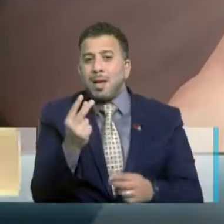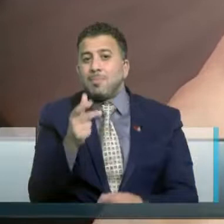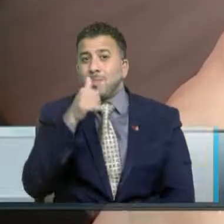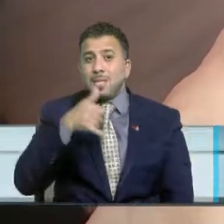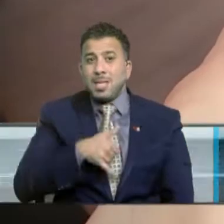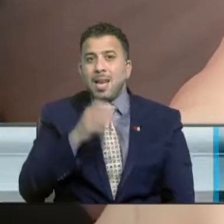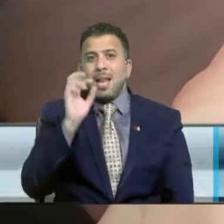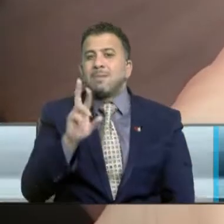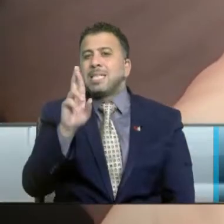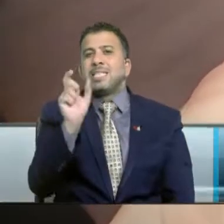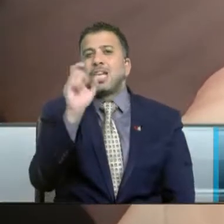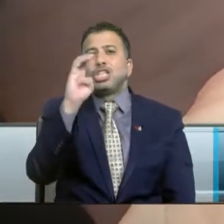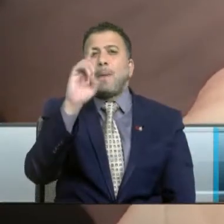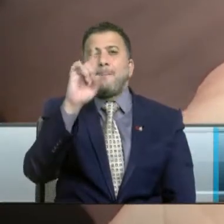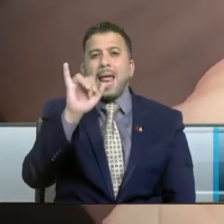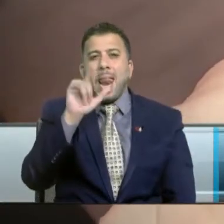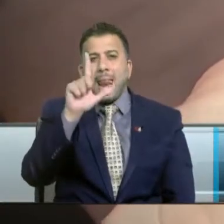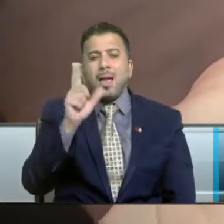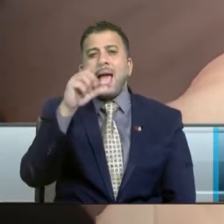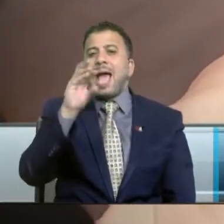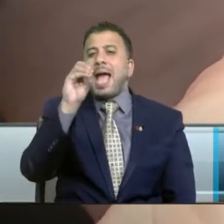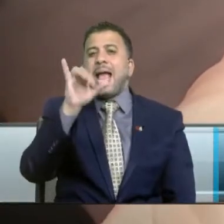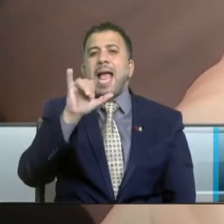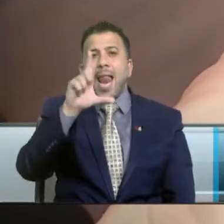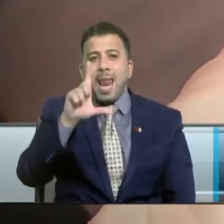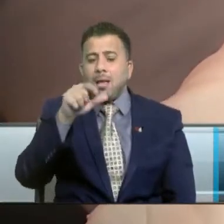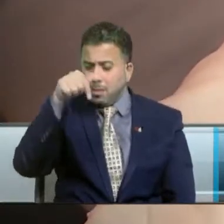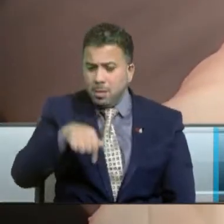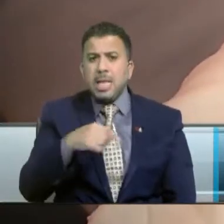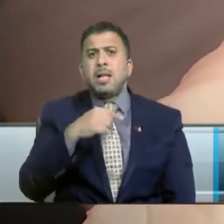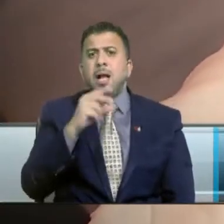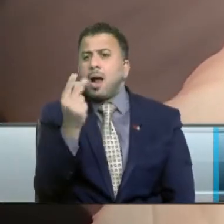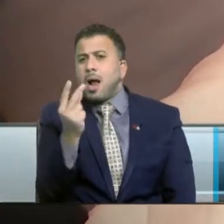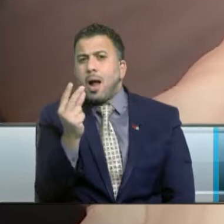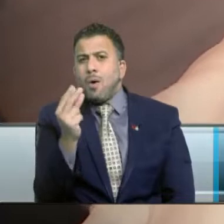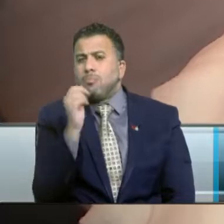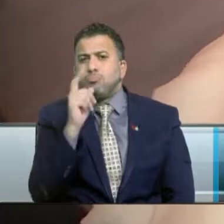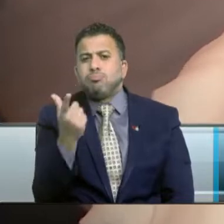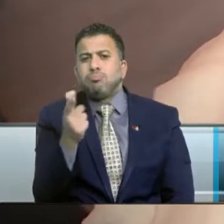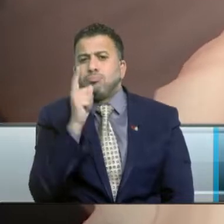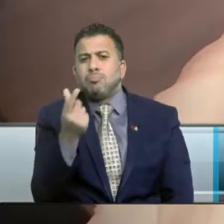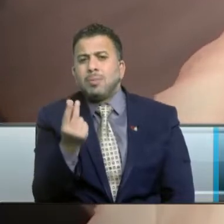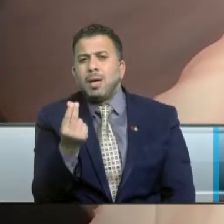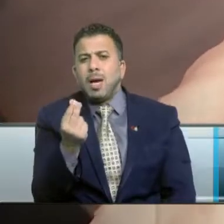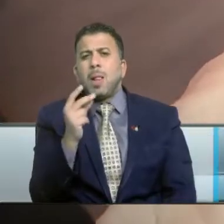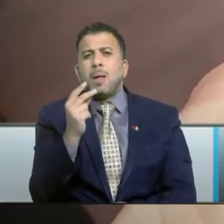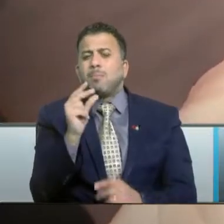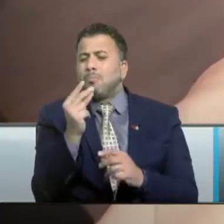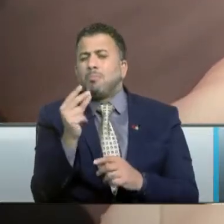مع الزنجبيل والهيل والأشياء هذه، لكن اليوم في العصر الجديد اصبحت القهوة المقطرة واللي هي السبيشاليتي القهوة